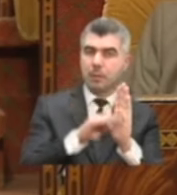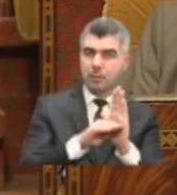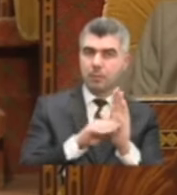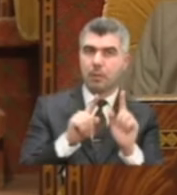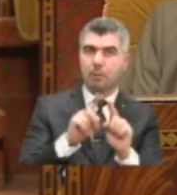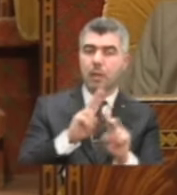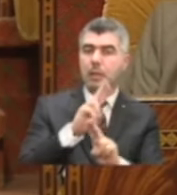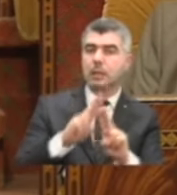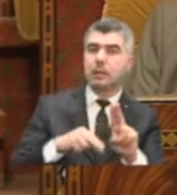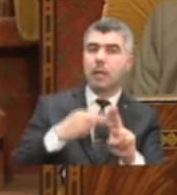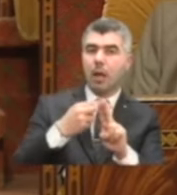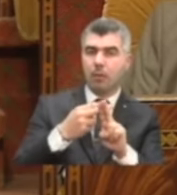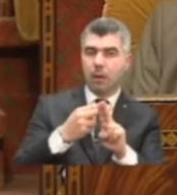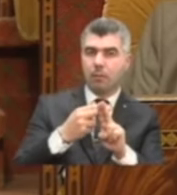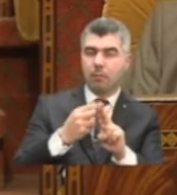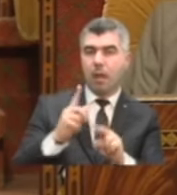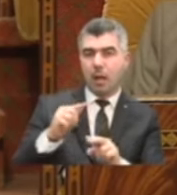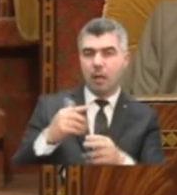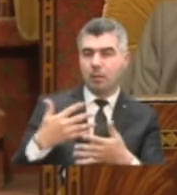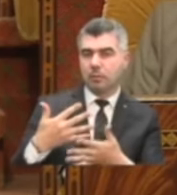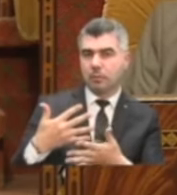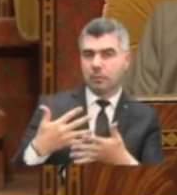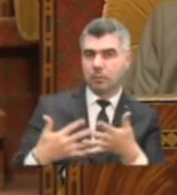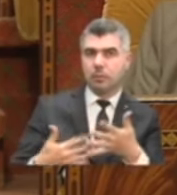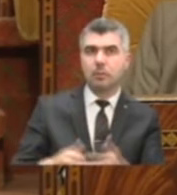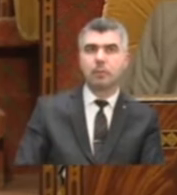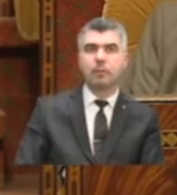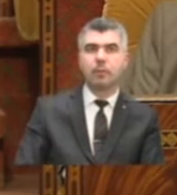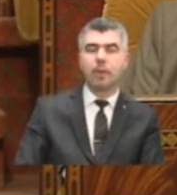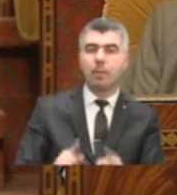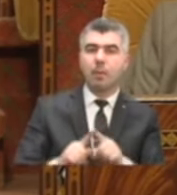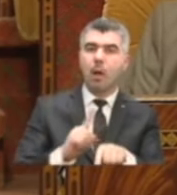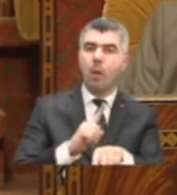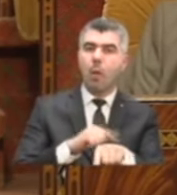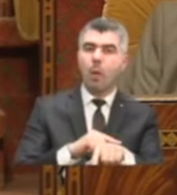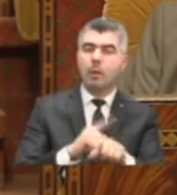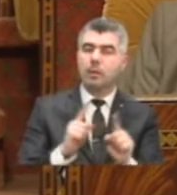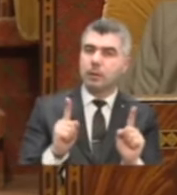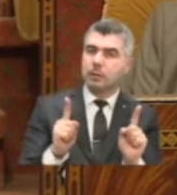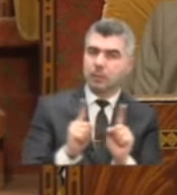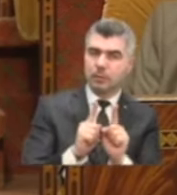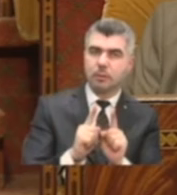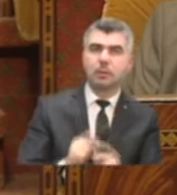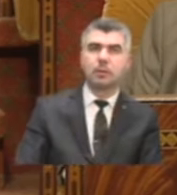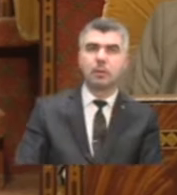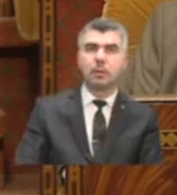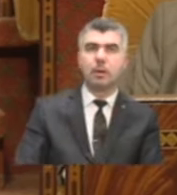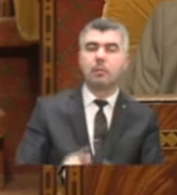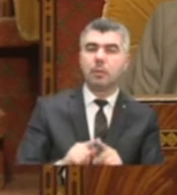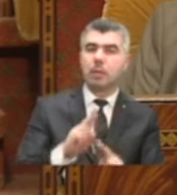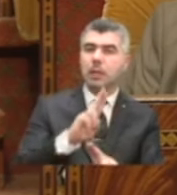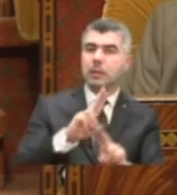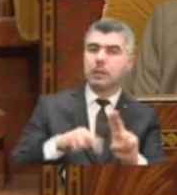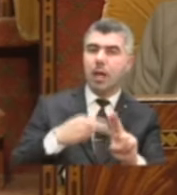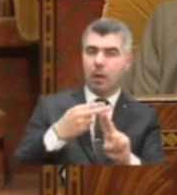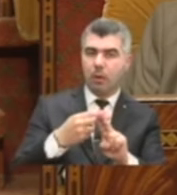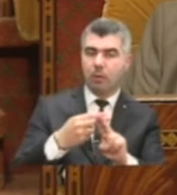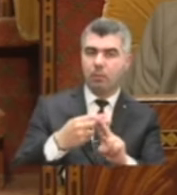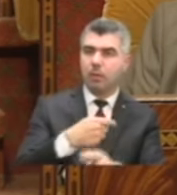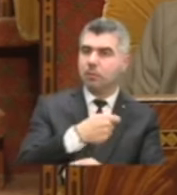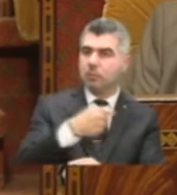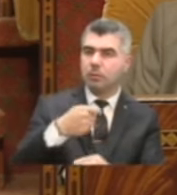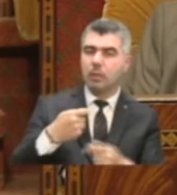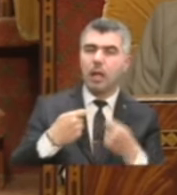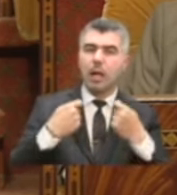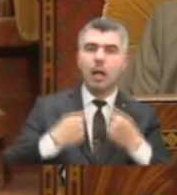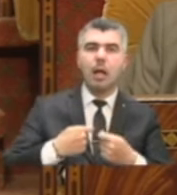الجواب وباين باللي عندها معطيات، ولكن الوقت ضيق، واش كاين الامكانيه ان الجواب ديالها يسلم